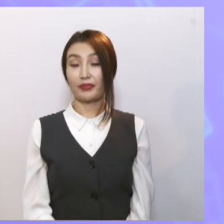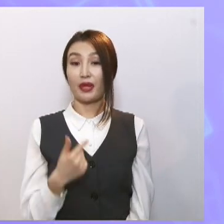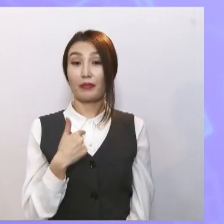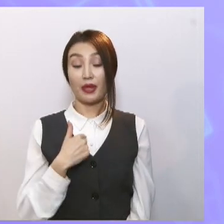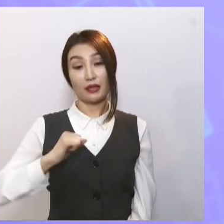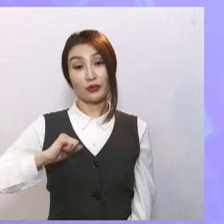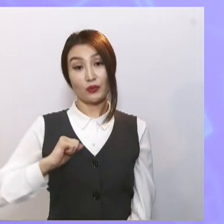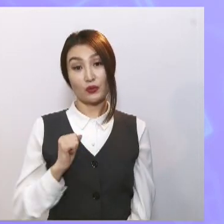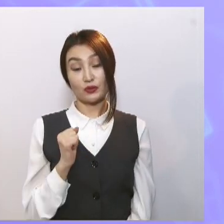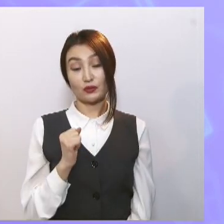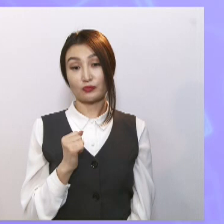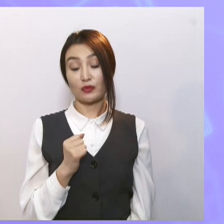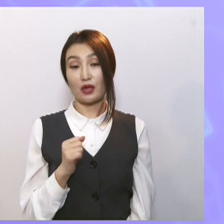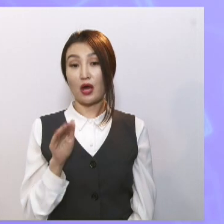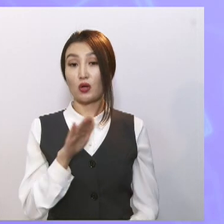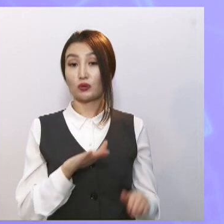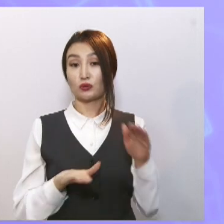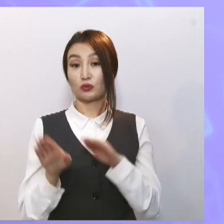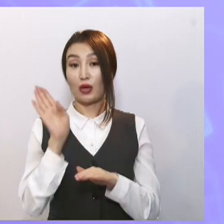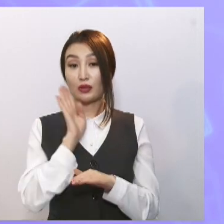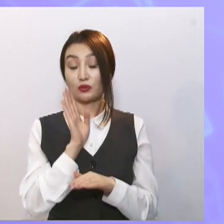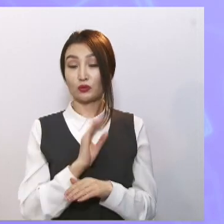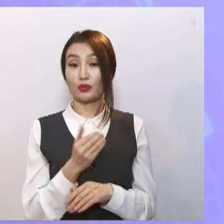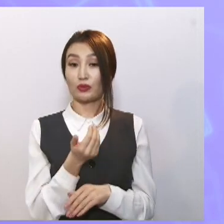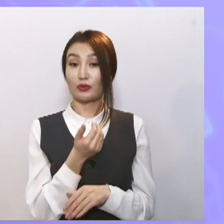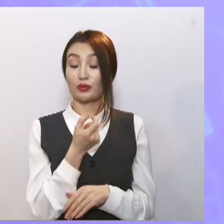Менин досум да сууга түшкөндү жакшы көрөт.